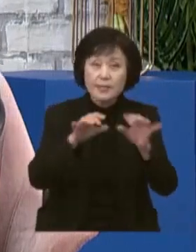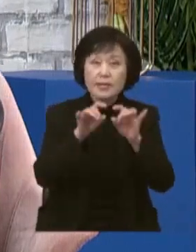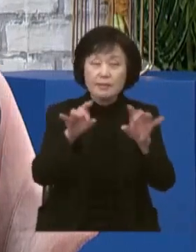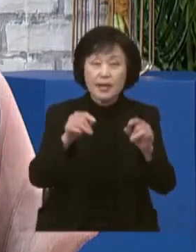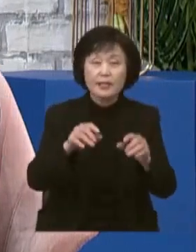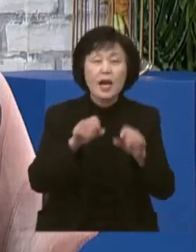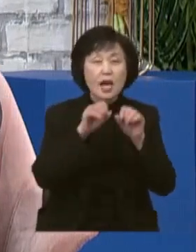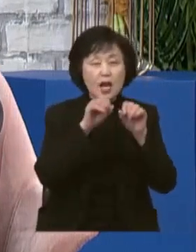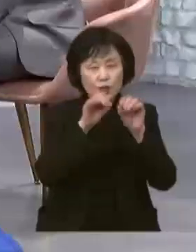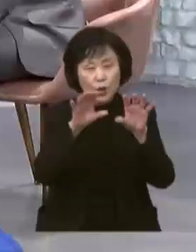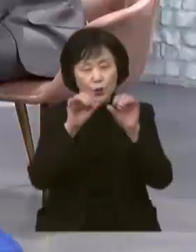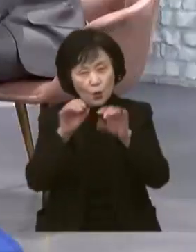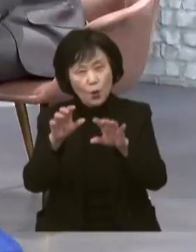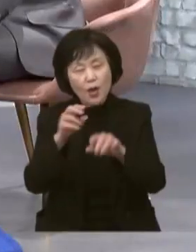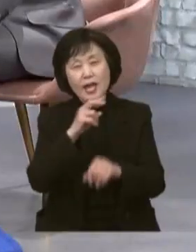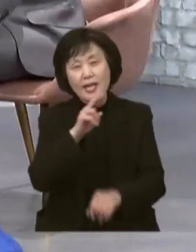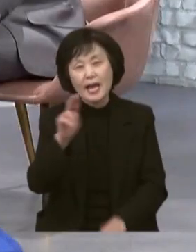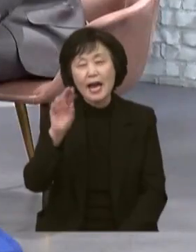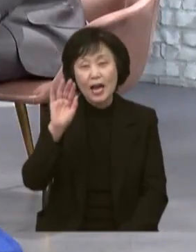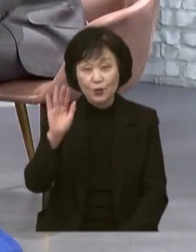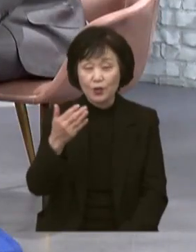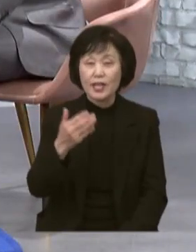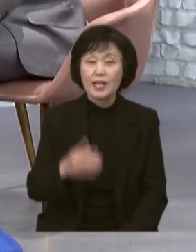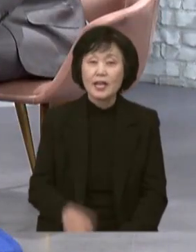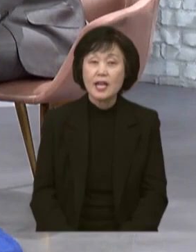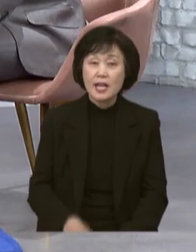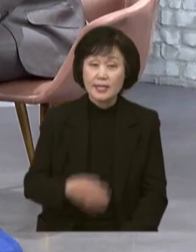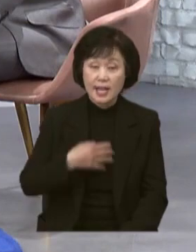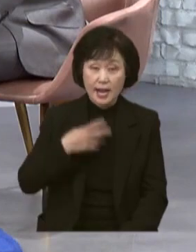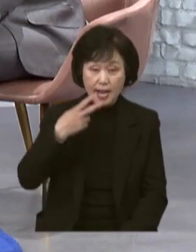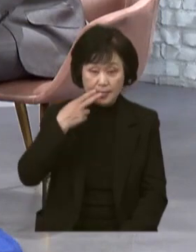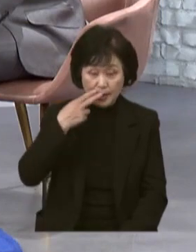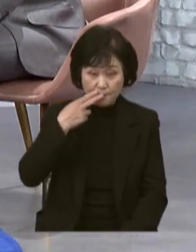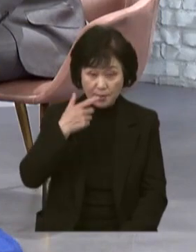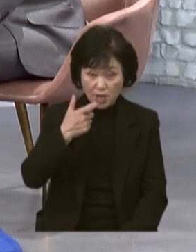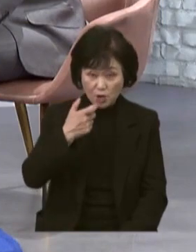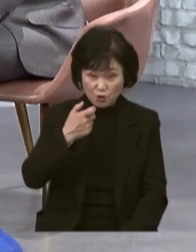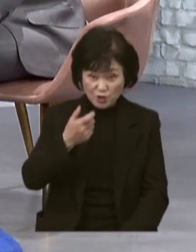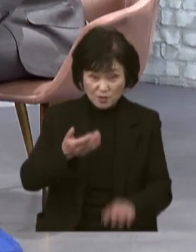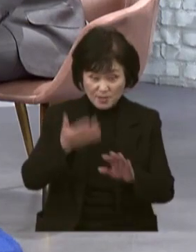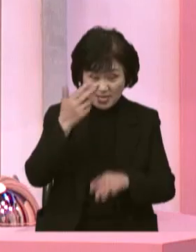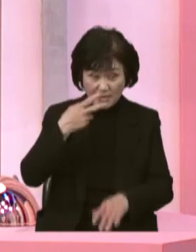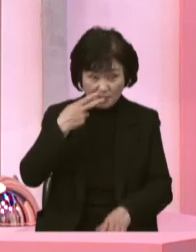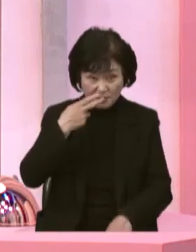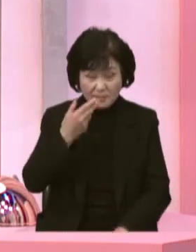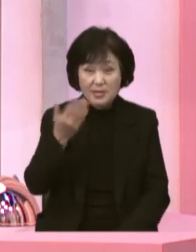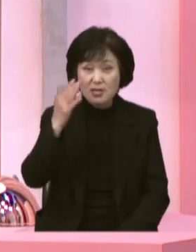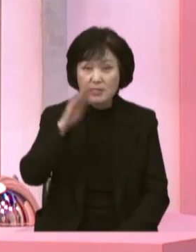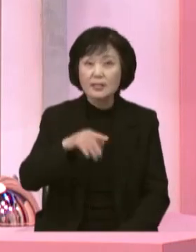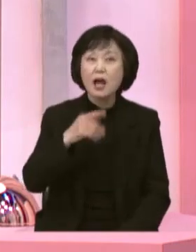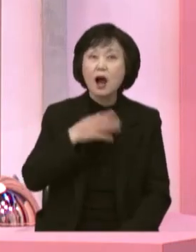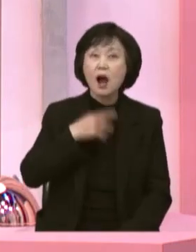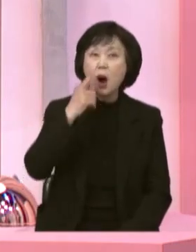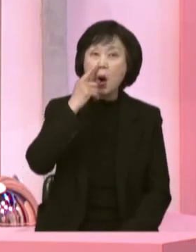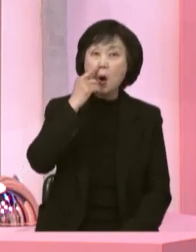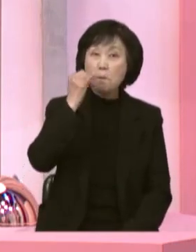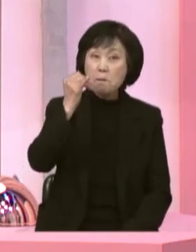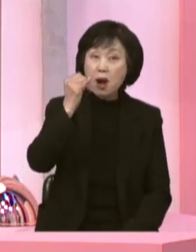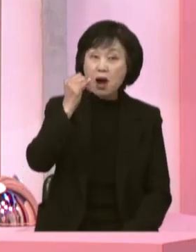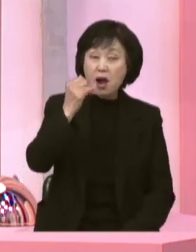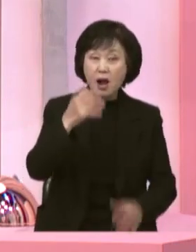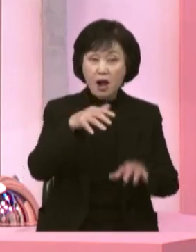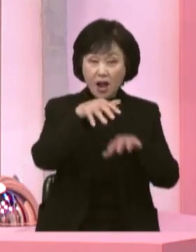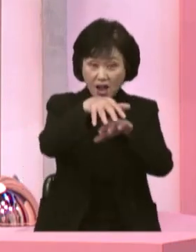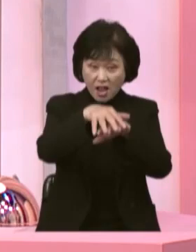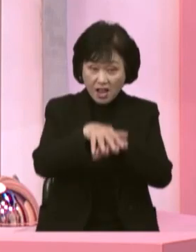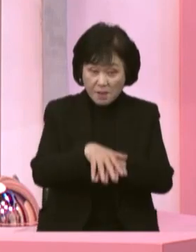못 견뎌. 그렇지. 내가 이 담배를 내가 지금 66 이렇게 피는데 하나님 우리 엄마가 이제 집회 가시잖아. 예.